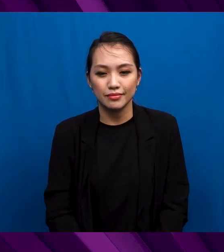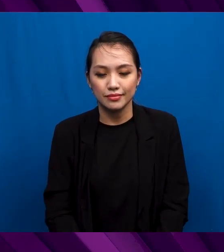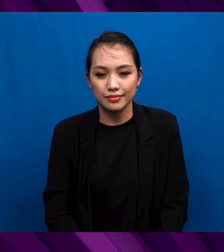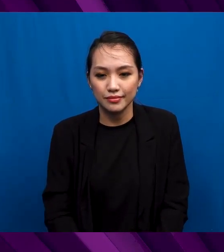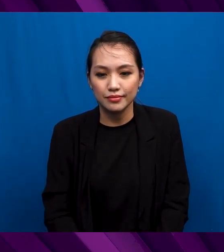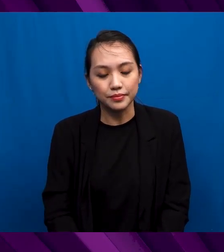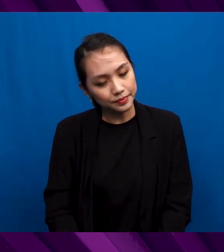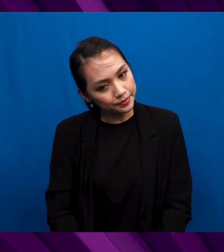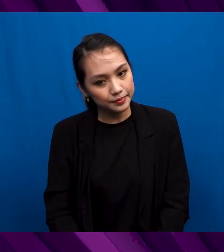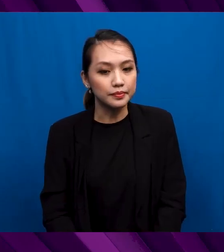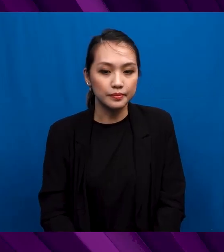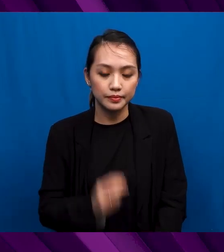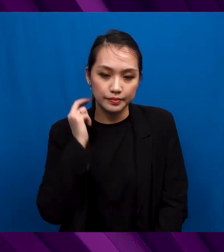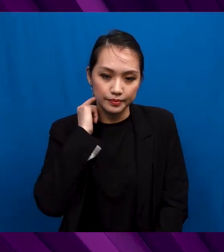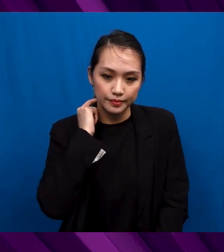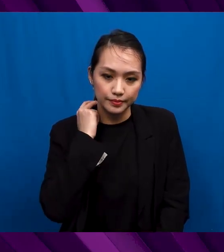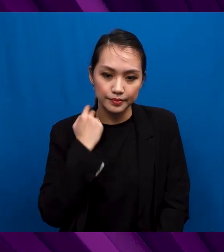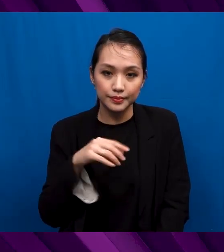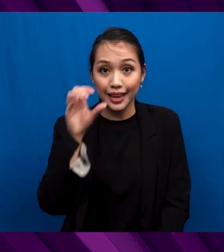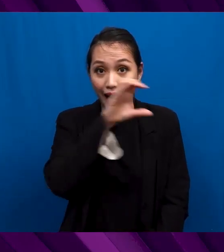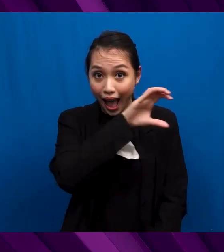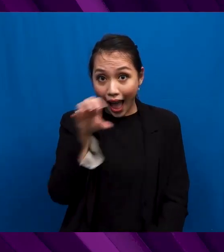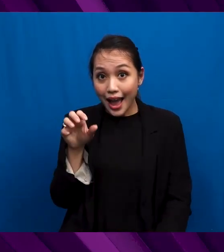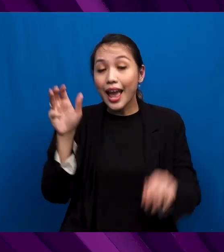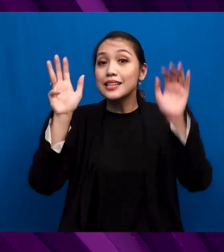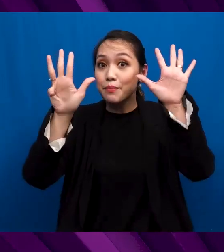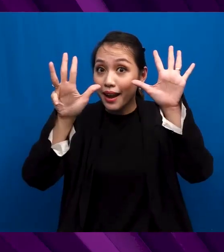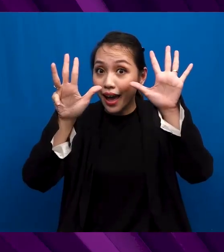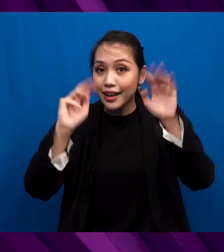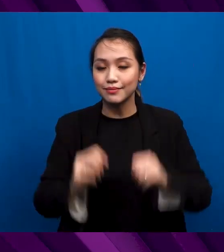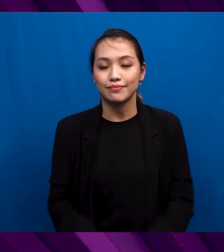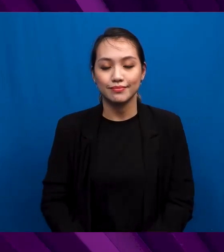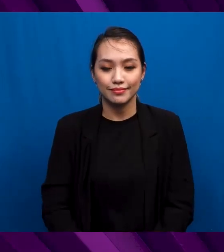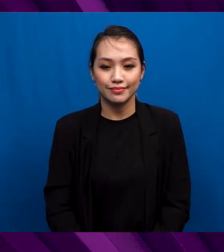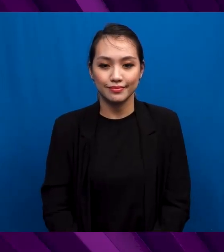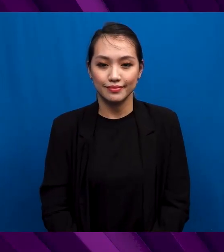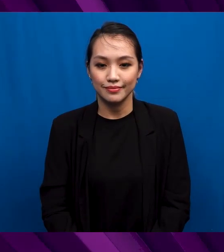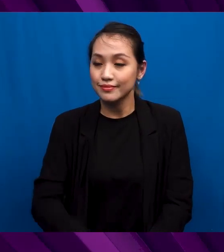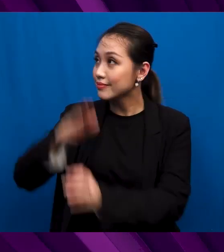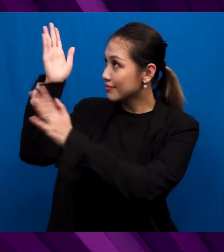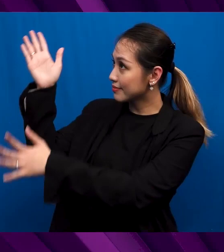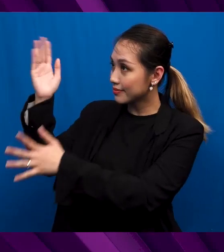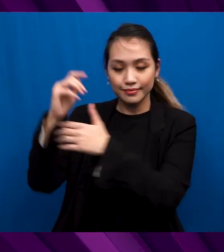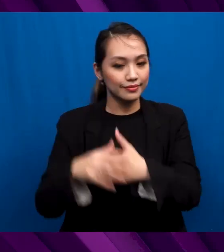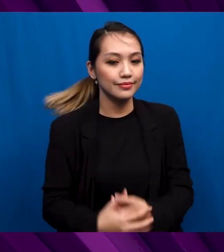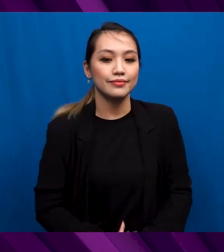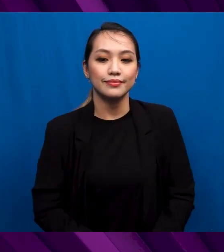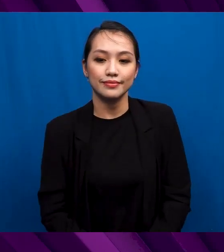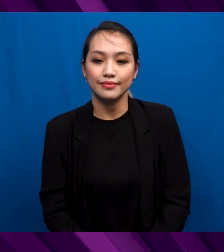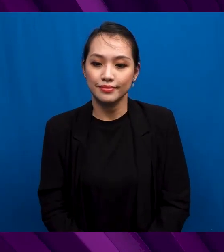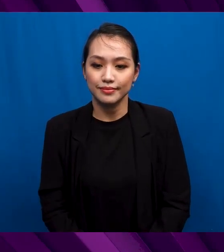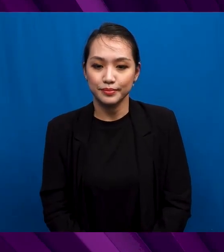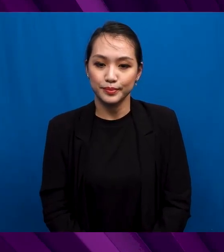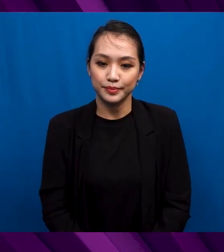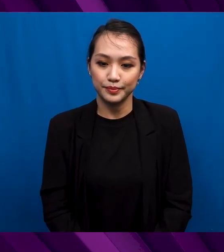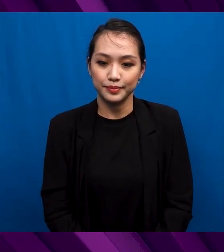Meriba. Ayat 9, saya baca sekali lagi, yang berkata tentang ayahnya dan tentang ibunya, aku enggak mengindahkan mereka, bukan